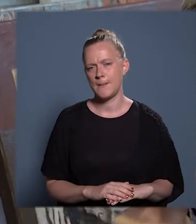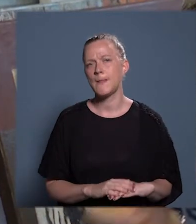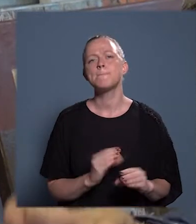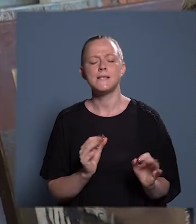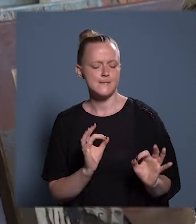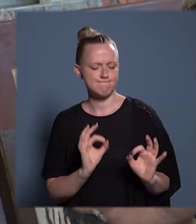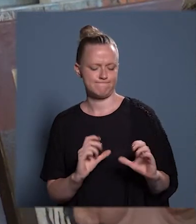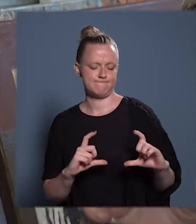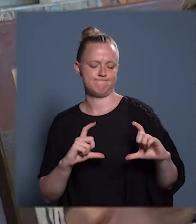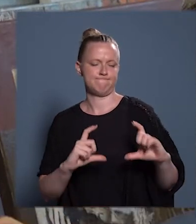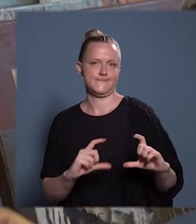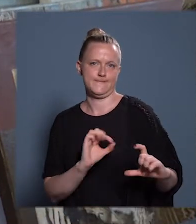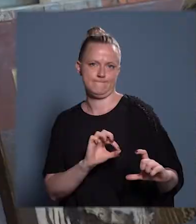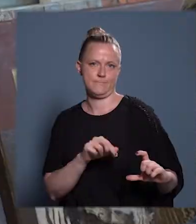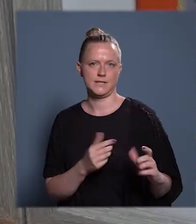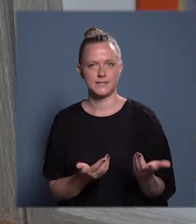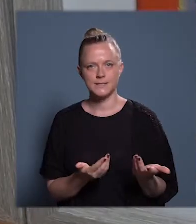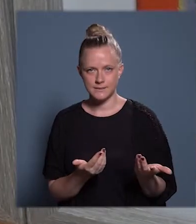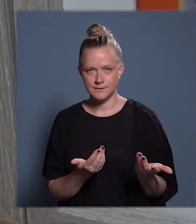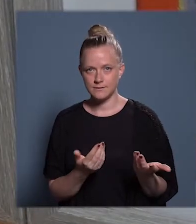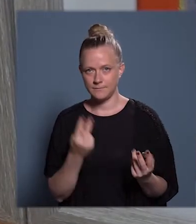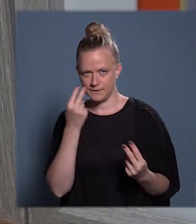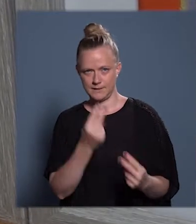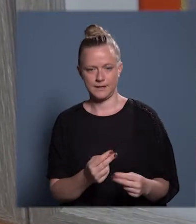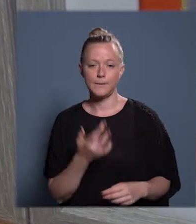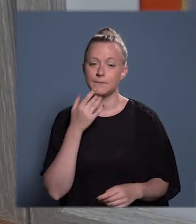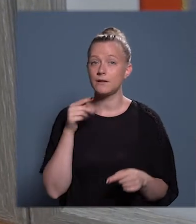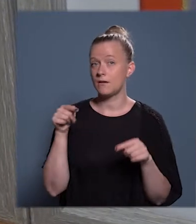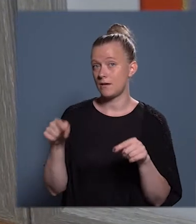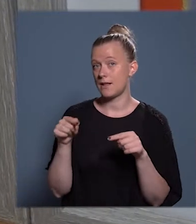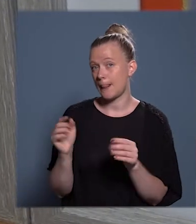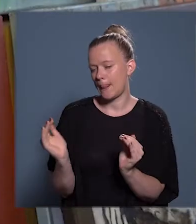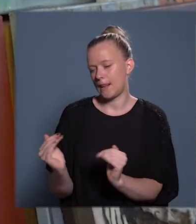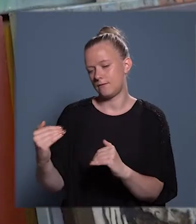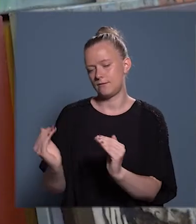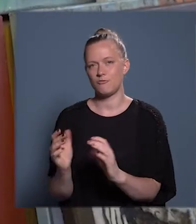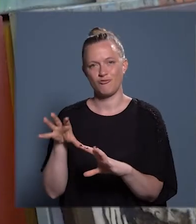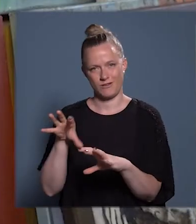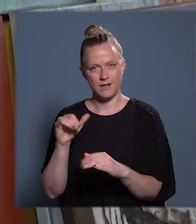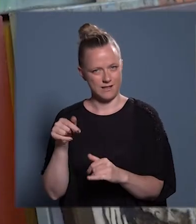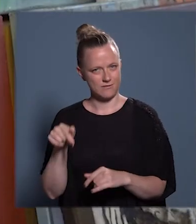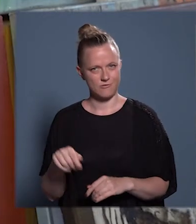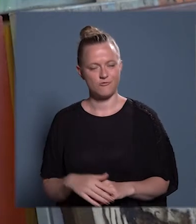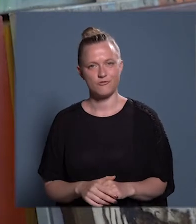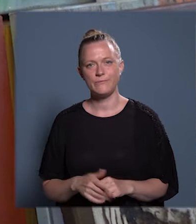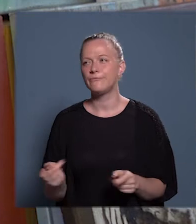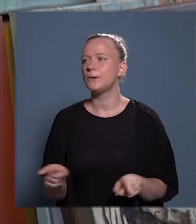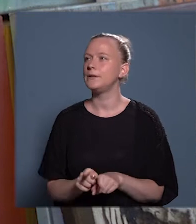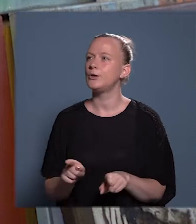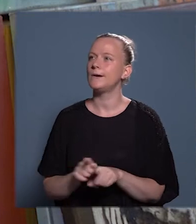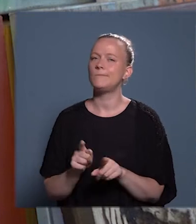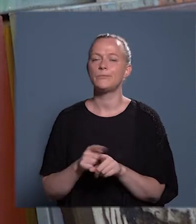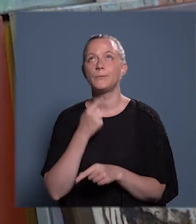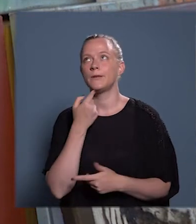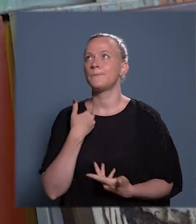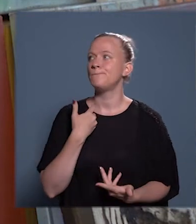a kép, amit lát az ember. Például ez a kis kép is, igen. Valami olyan, hogy mondjam,